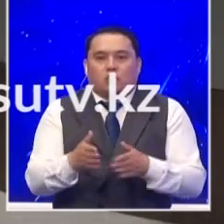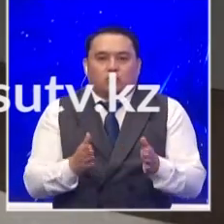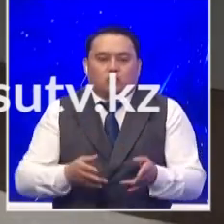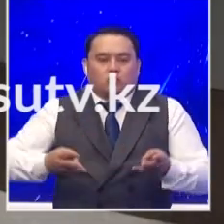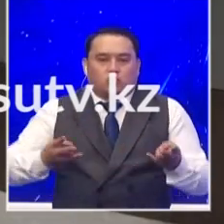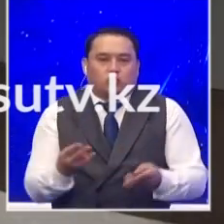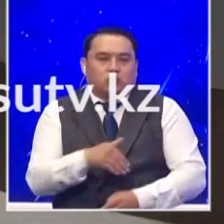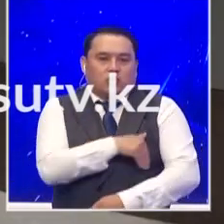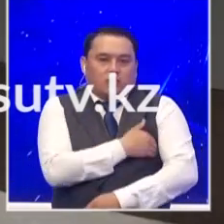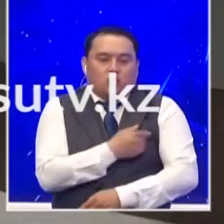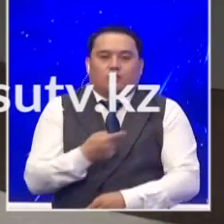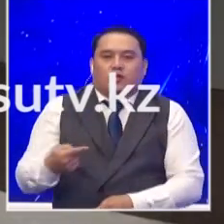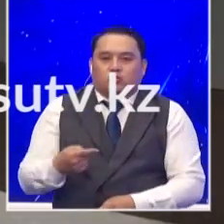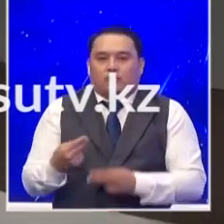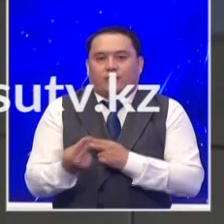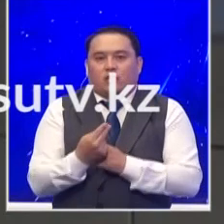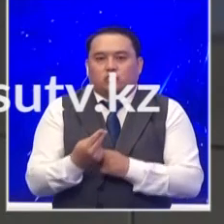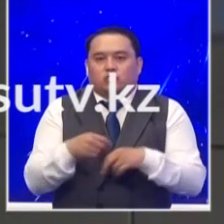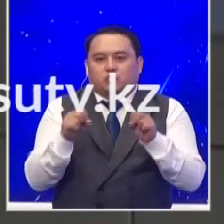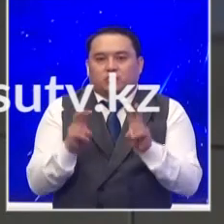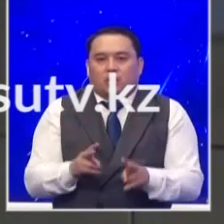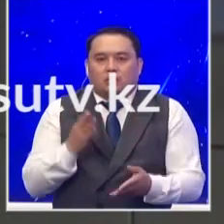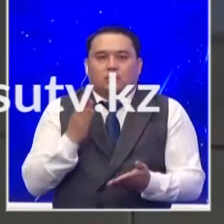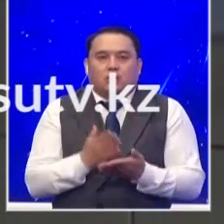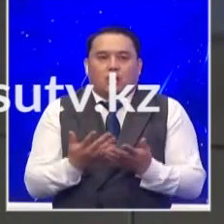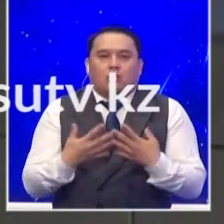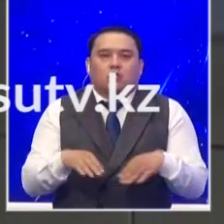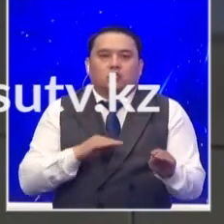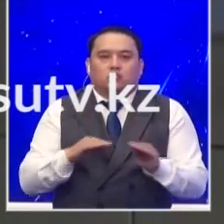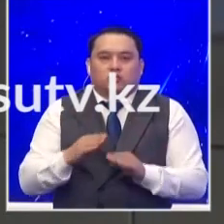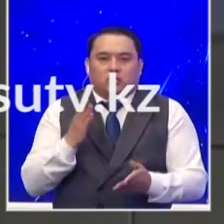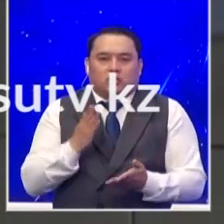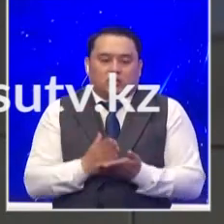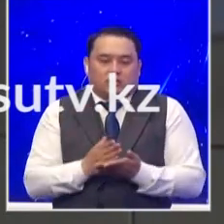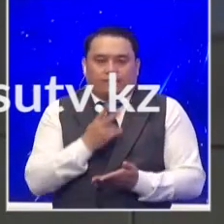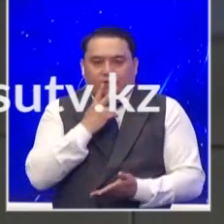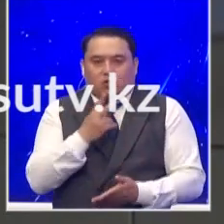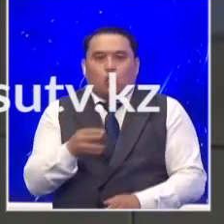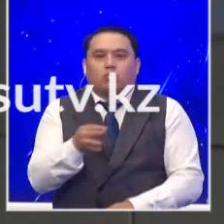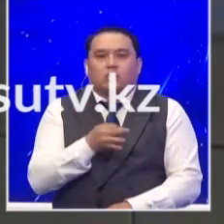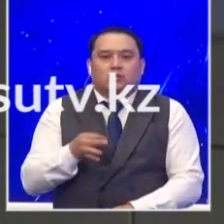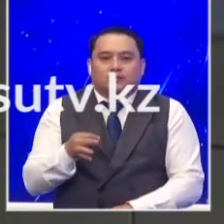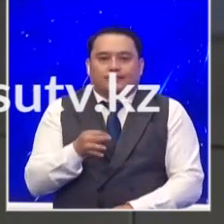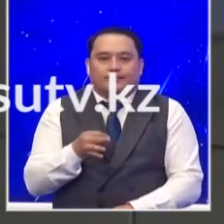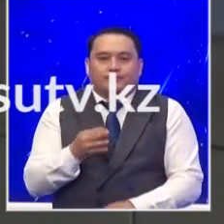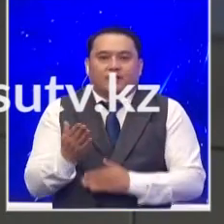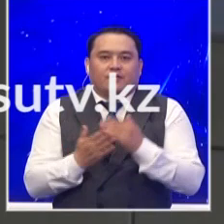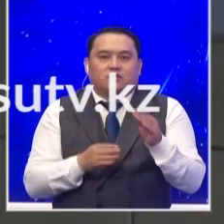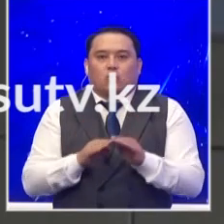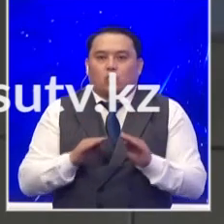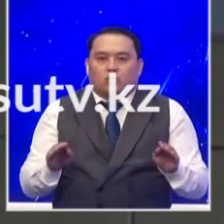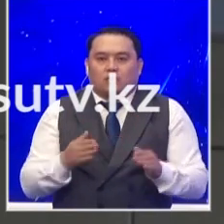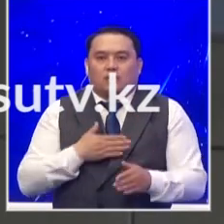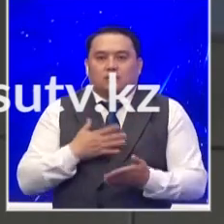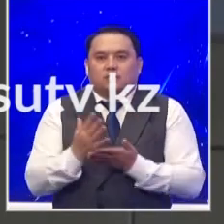нужную температуру, то есть врачи обучены. Это оснащение, как мы видим, в области на высоком уровне, и